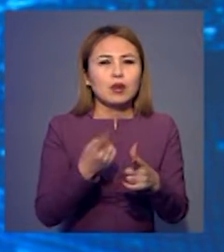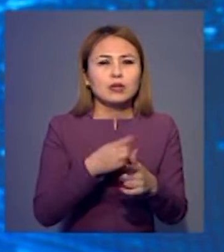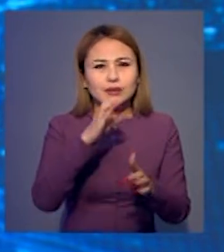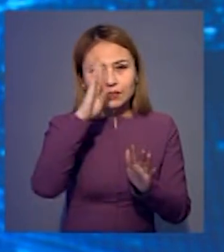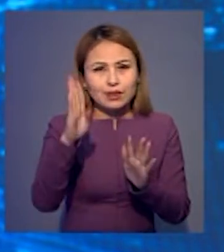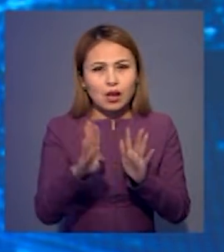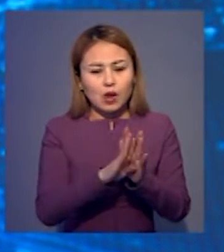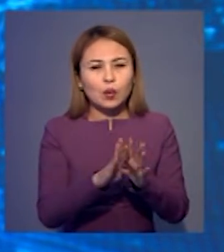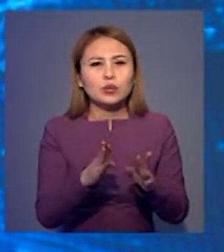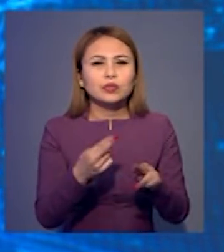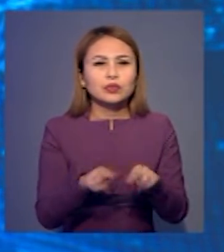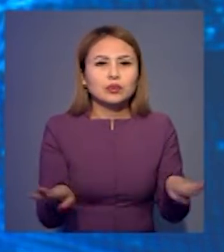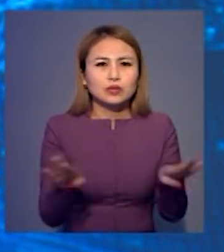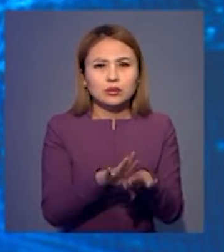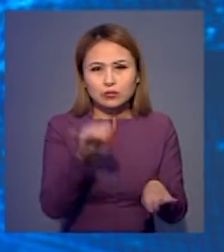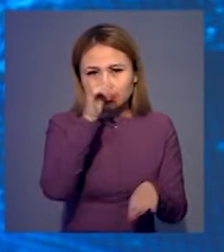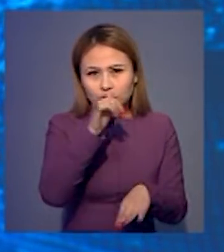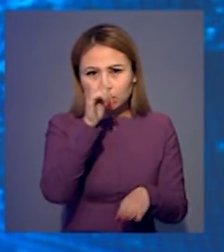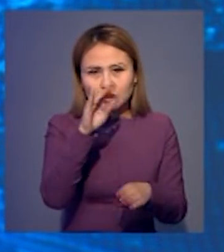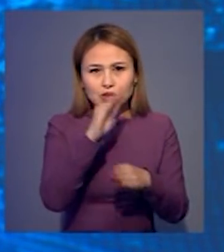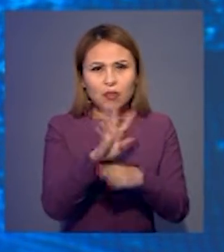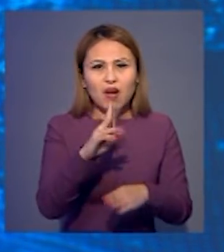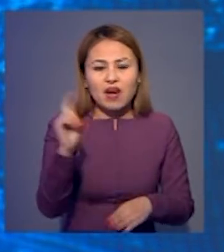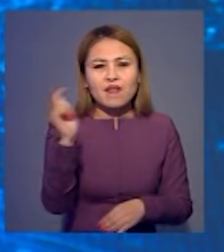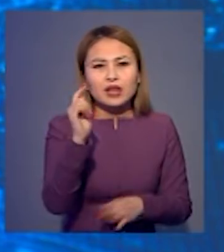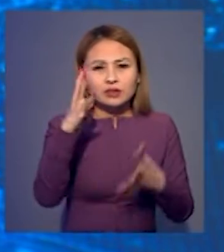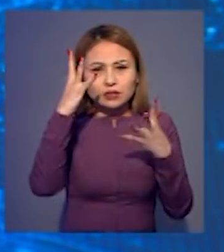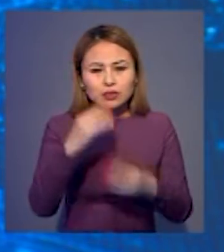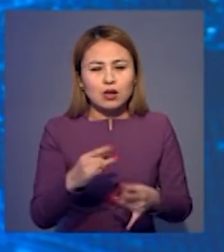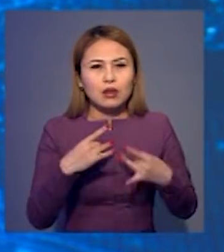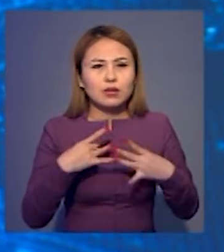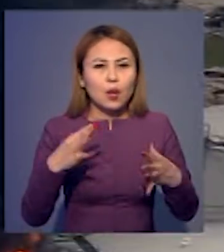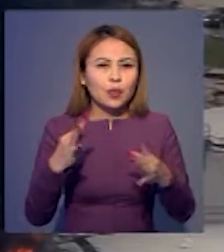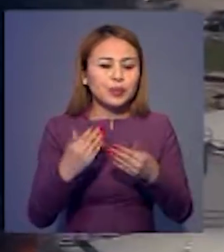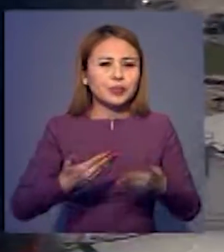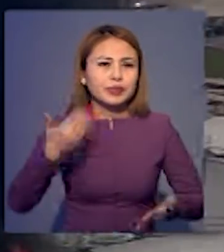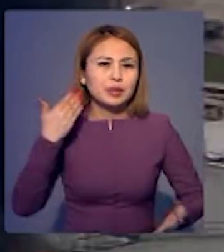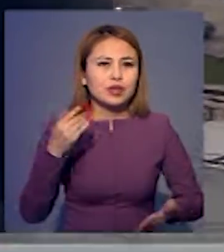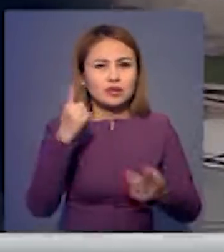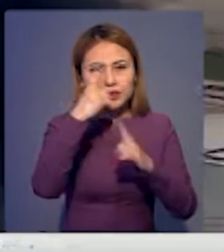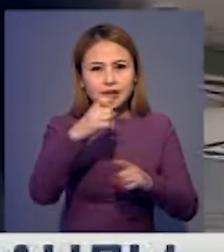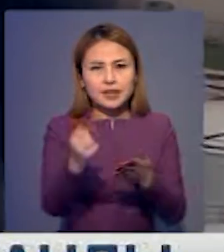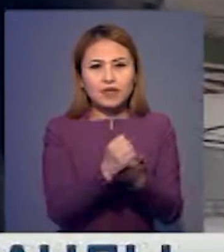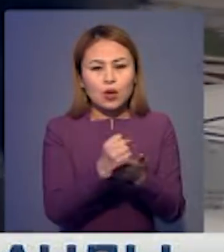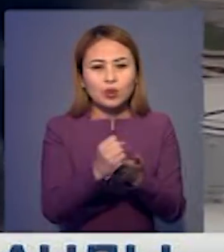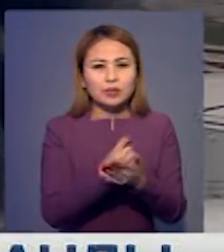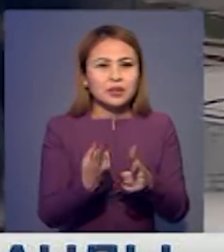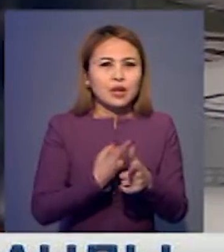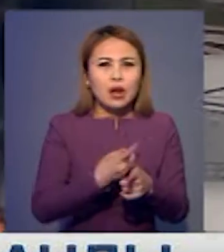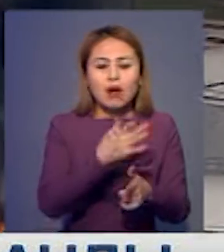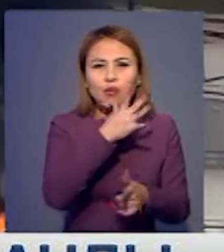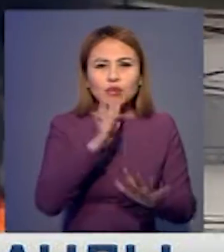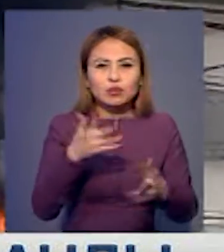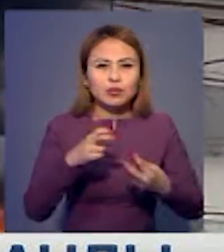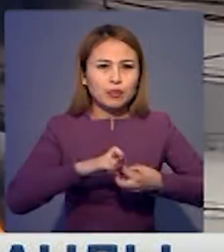сөндірушілер қоймадағы отты ауыздықтай алмай жатыр. Тілсіз жау жексенбі күні тұтанған. Алдын ала мәліметтер бойынша оған резервуардың